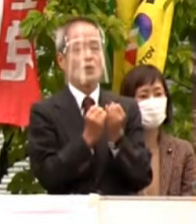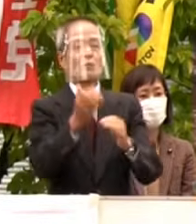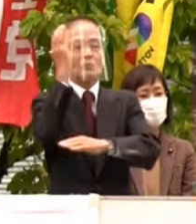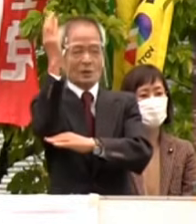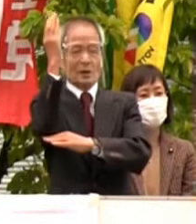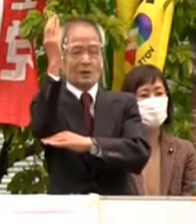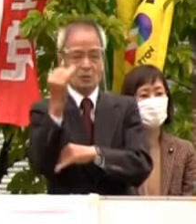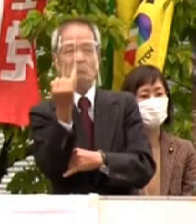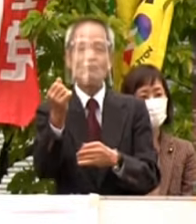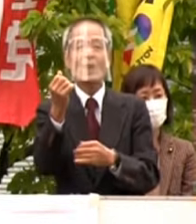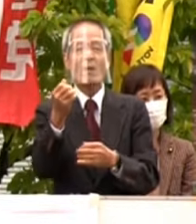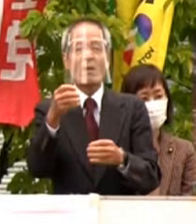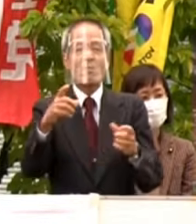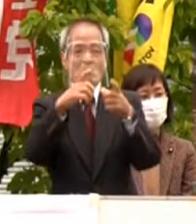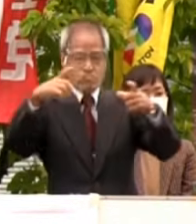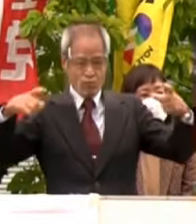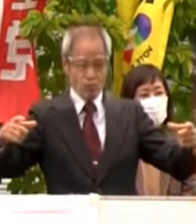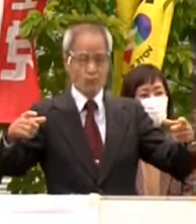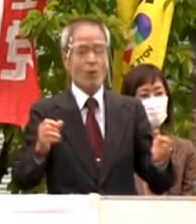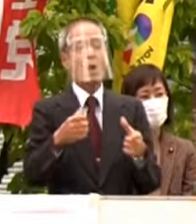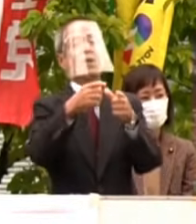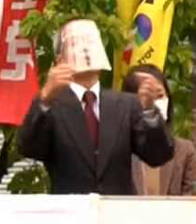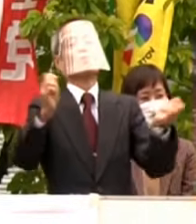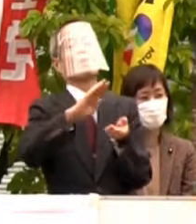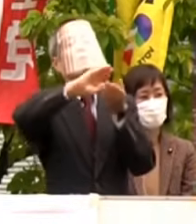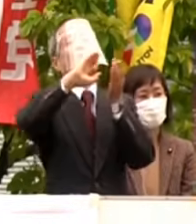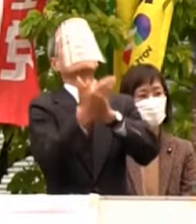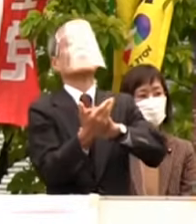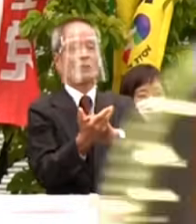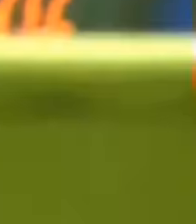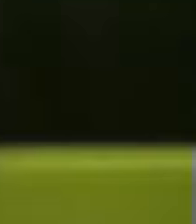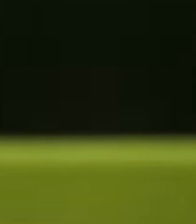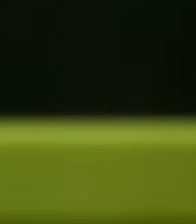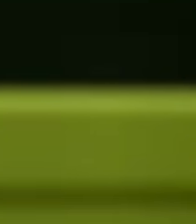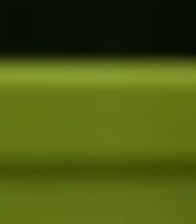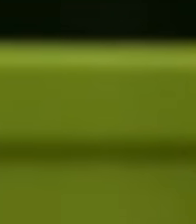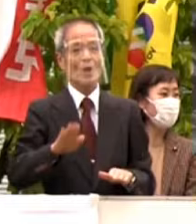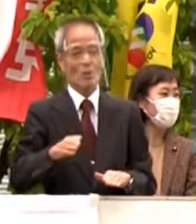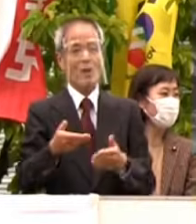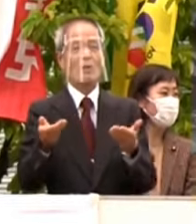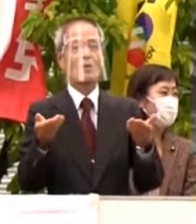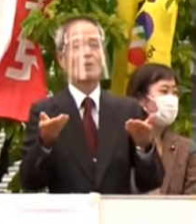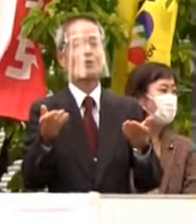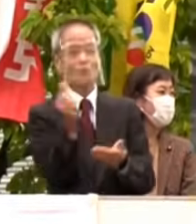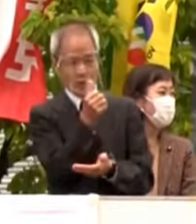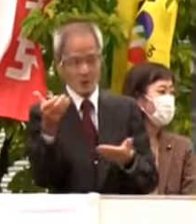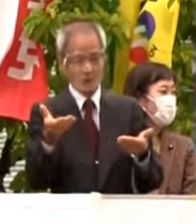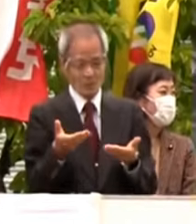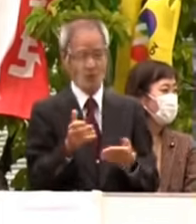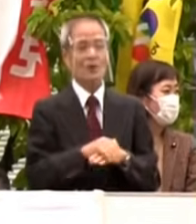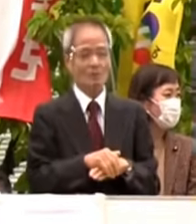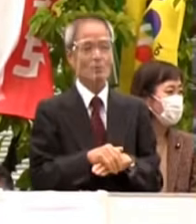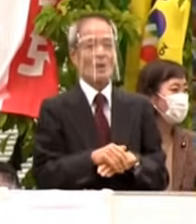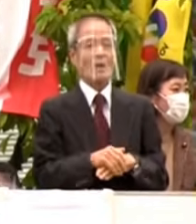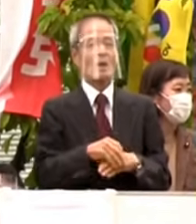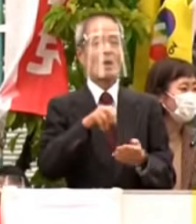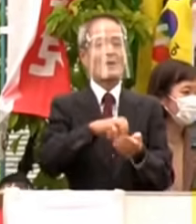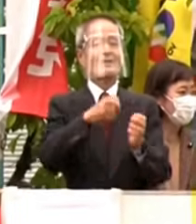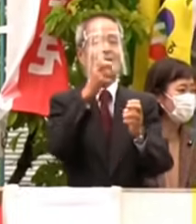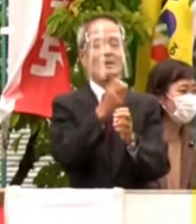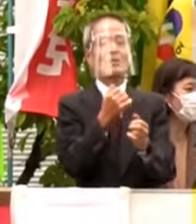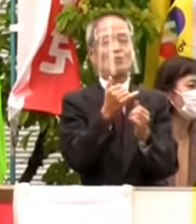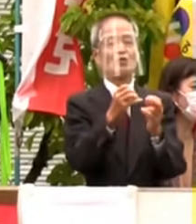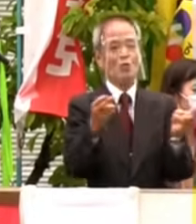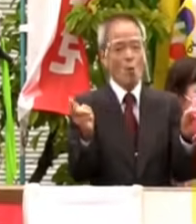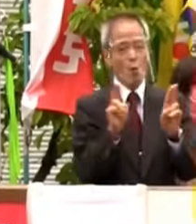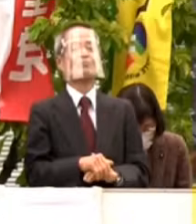日本は変わります。池内沙織さんのような政治家が社会を変えます。 立憲民主党参議院議員の川田